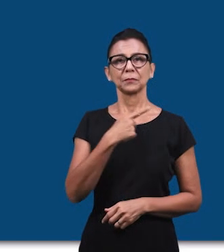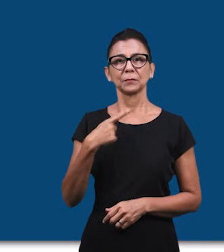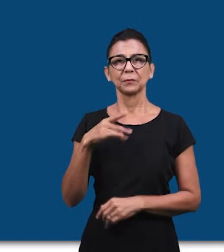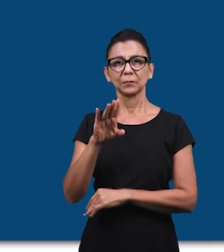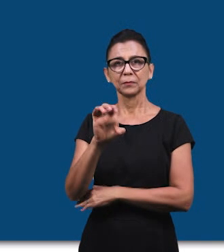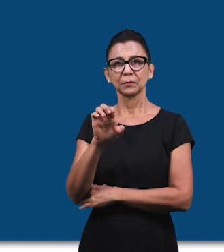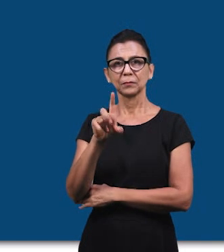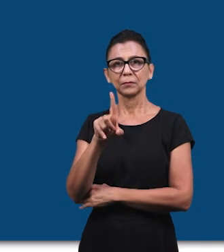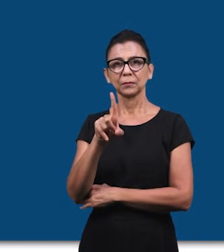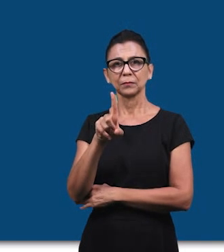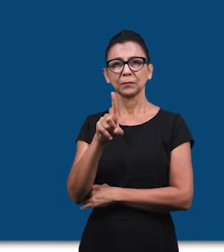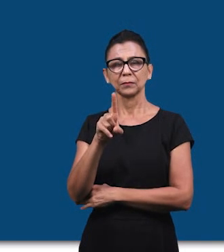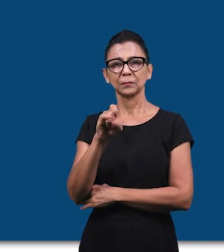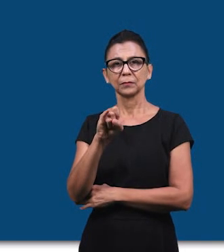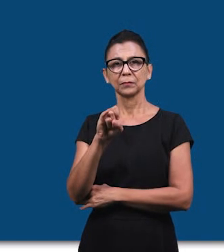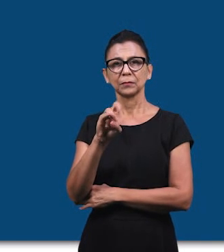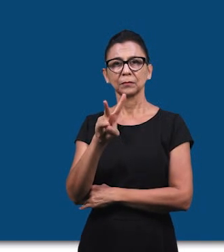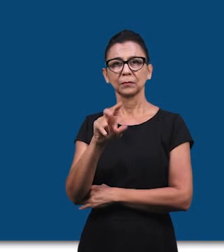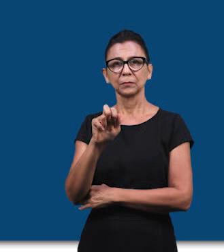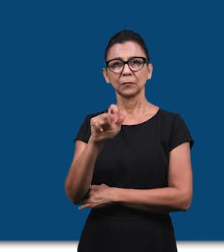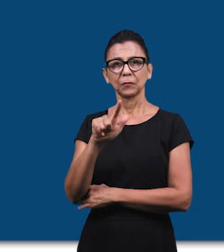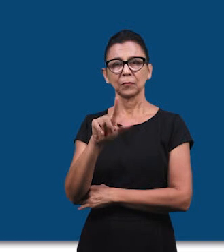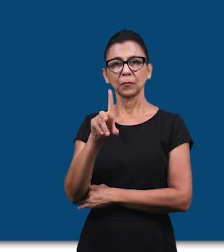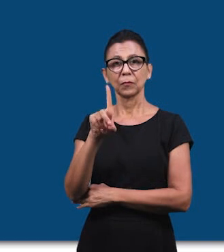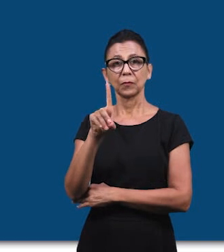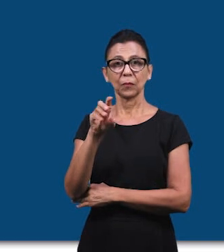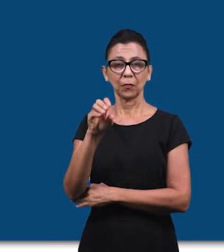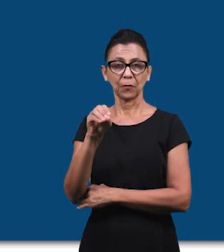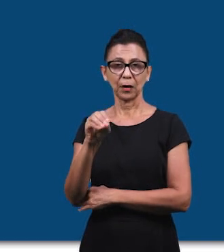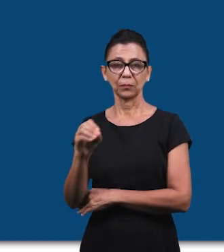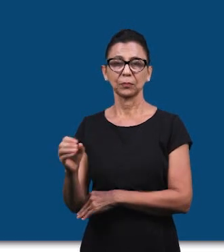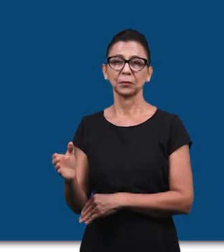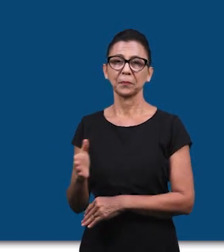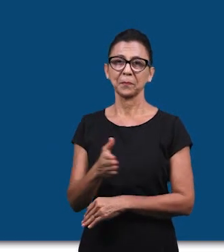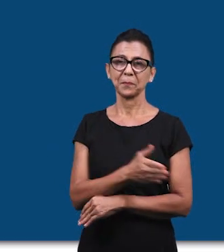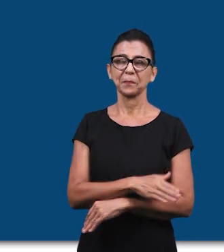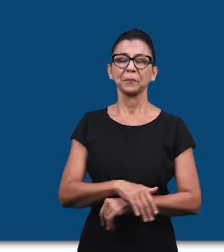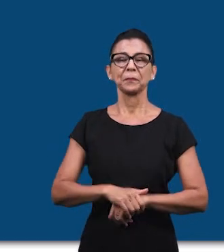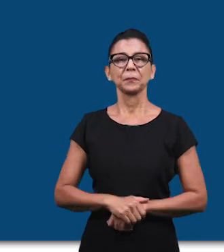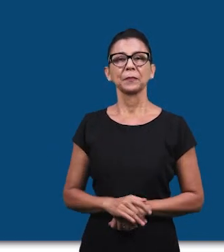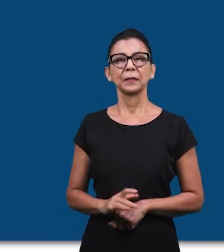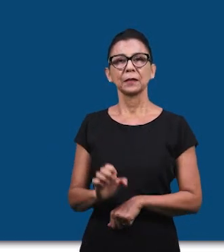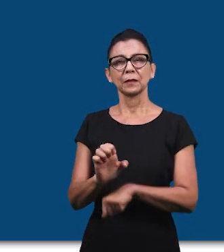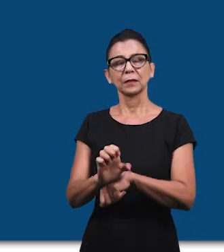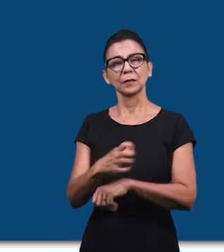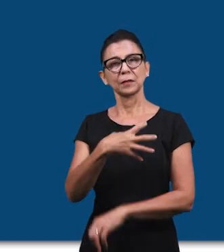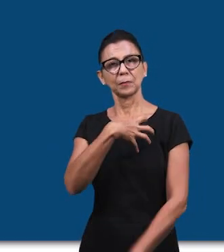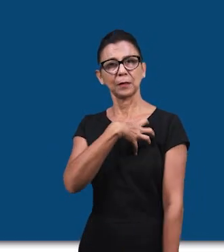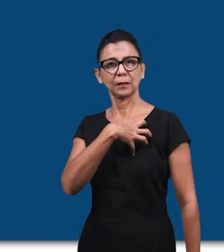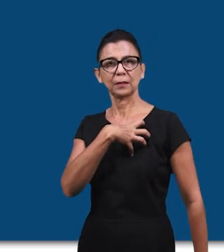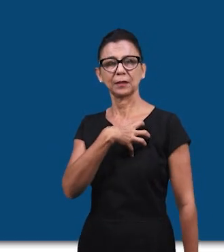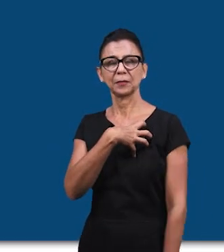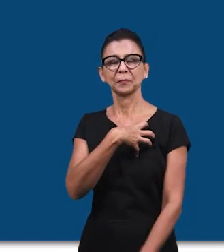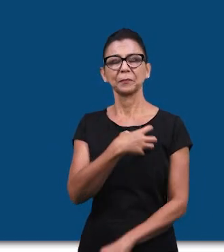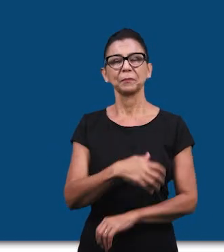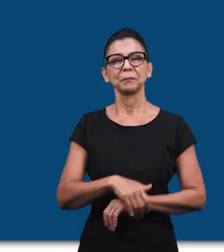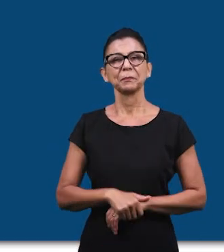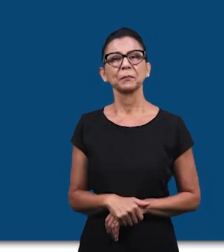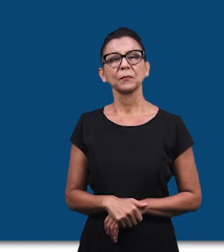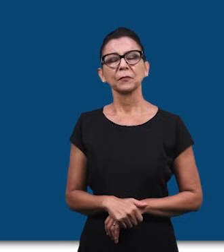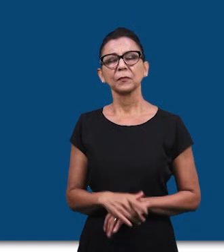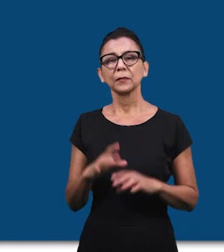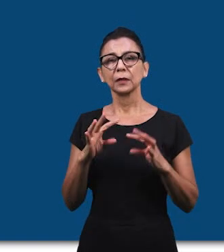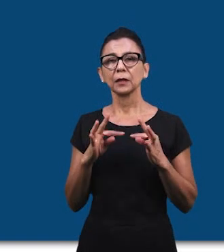Духа. Послание «De Valdu Nevis» церкви Порту Сегуру, Баие.